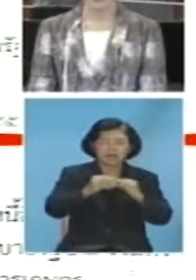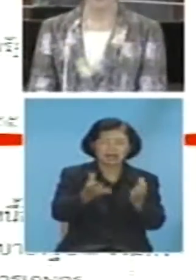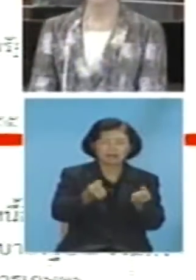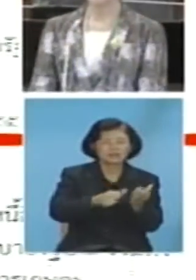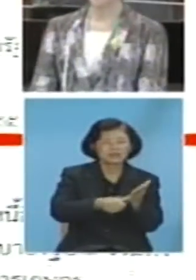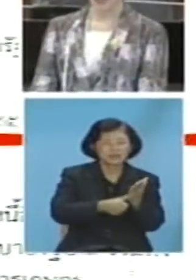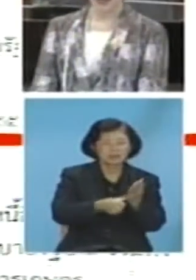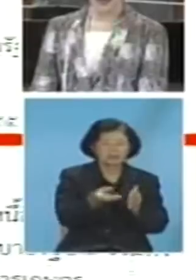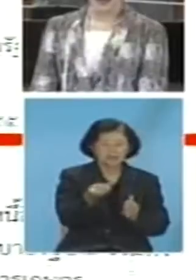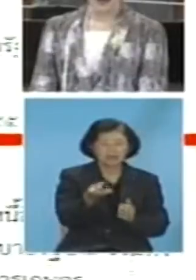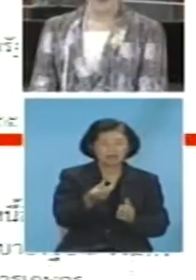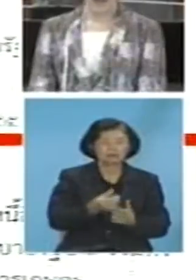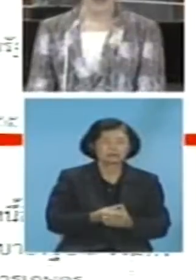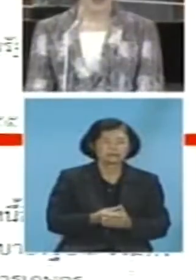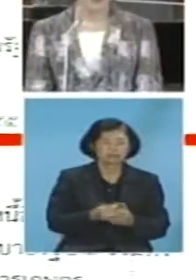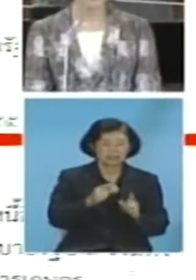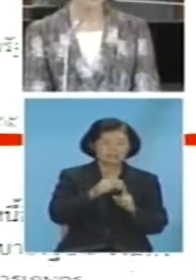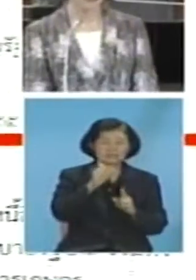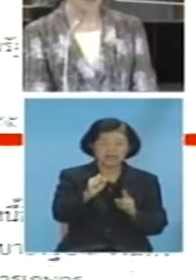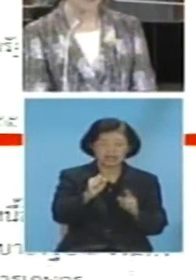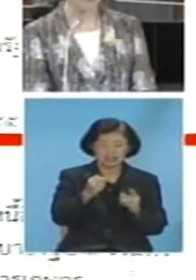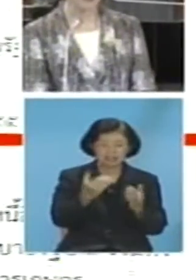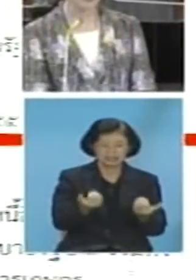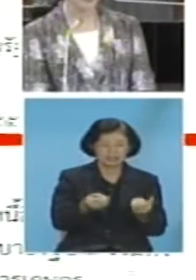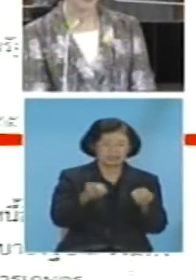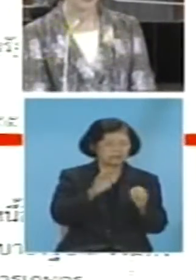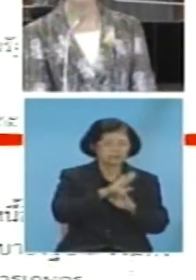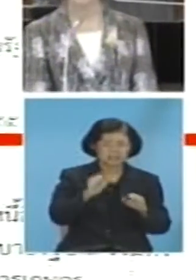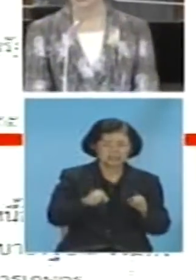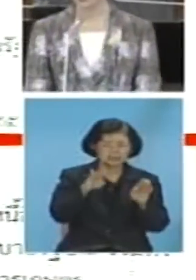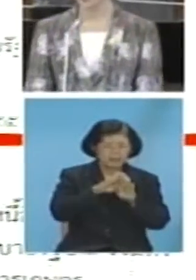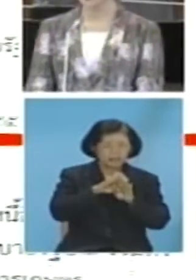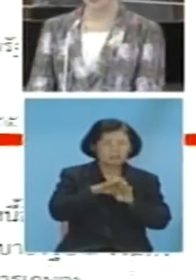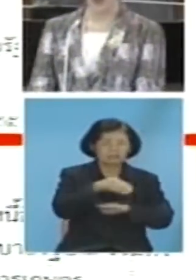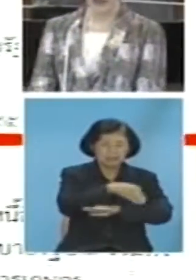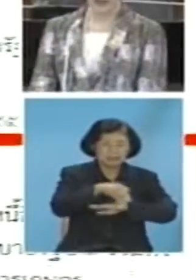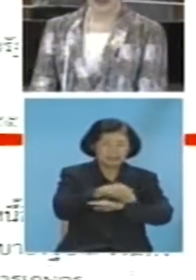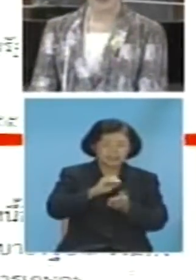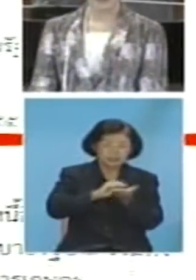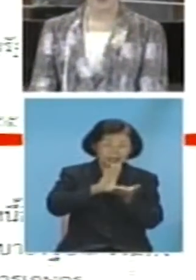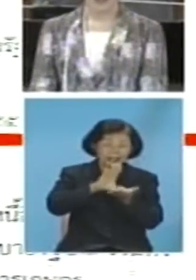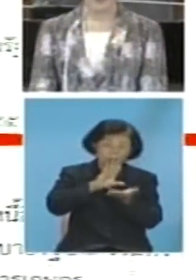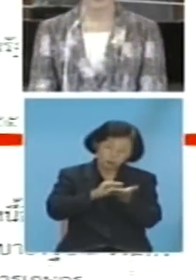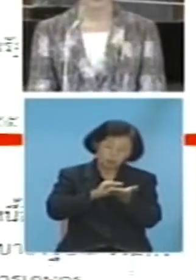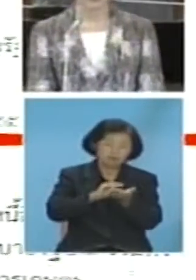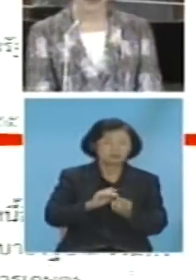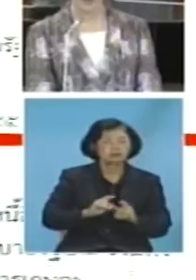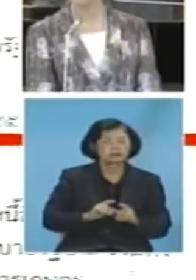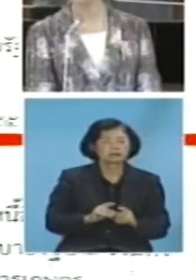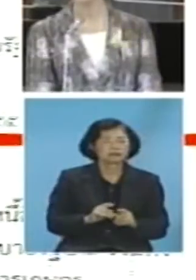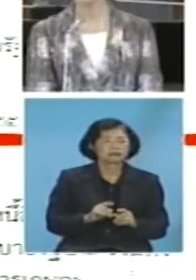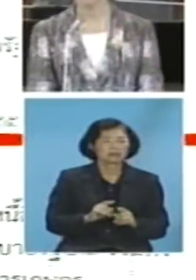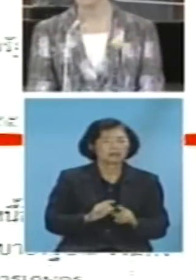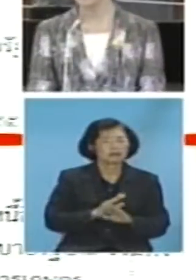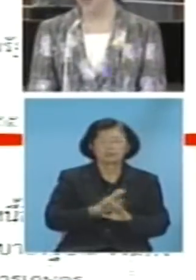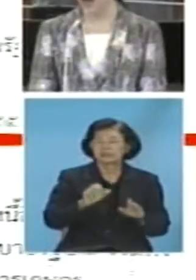ซึ่งก็ต้องเรียนว่าคำสั่งนี้ไม่ใช่เป็นการปิดบัญชีกำไรขาดทุนในเชิงธุรกิจค่ะและไม่ใช่